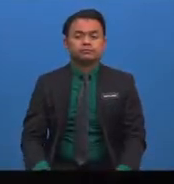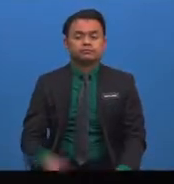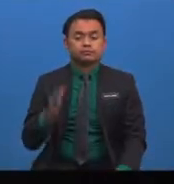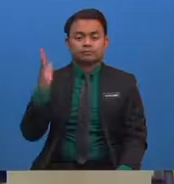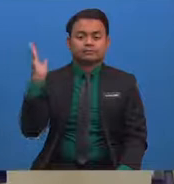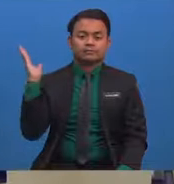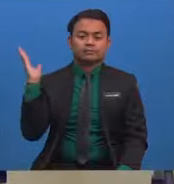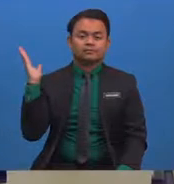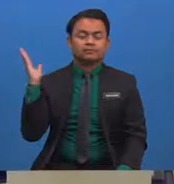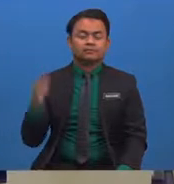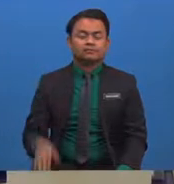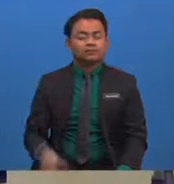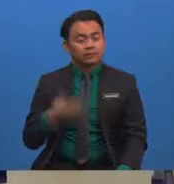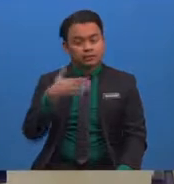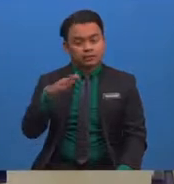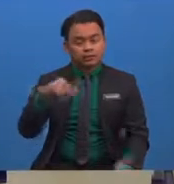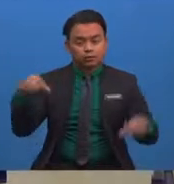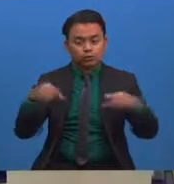siap digoreng.